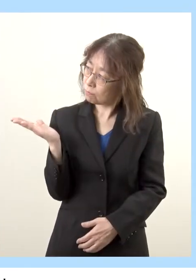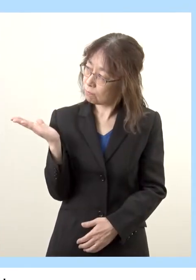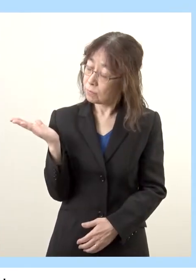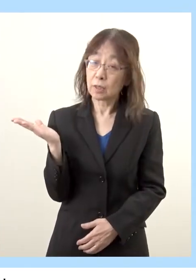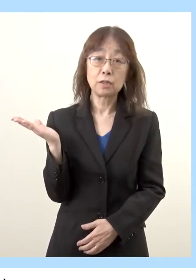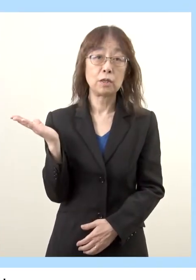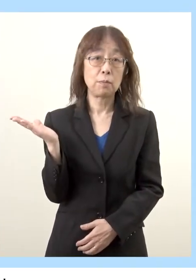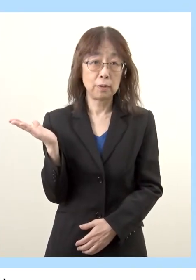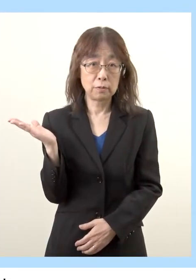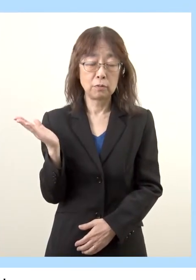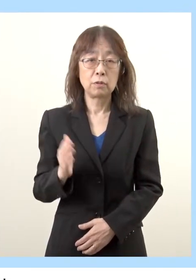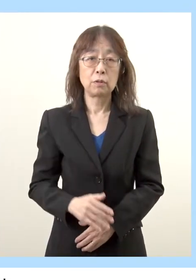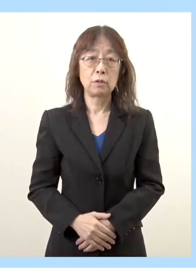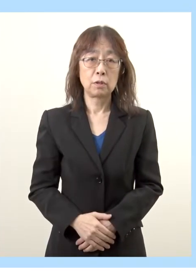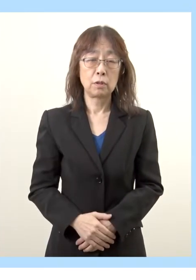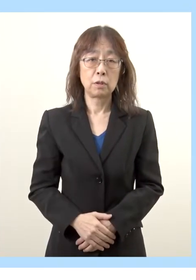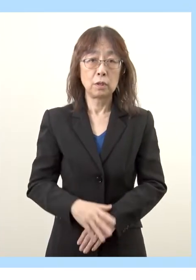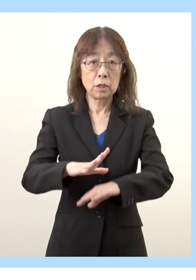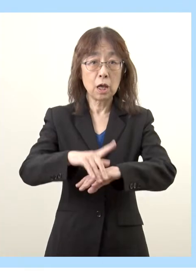設置されています。